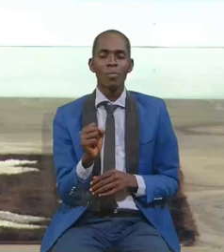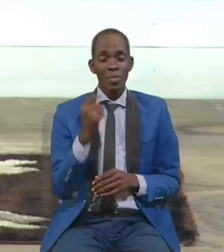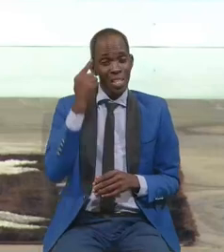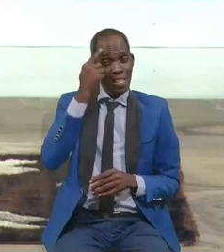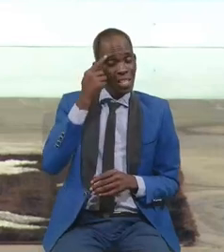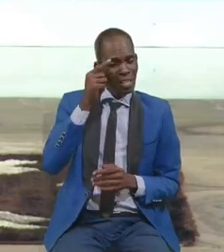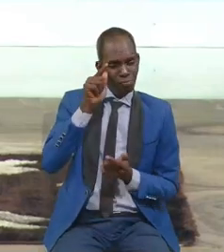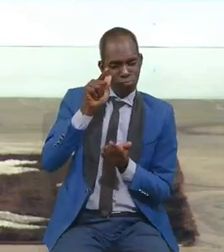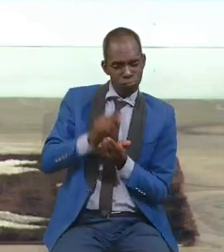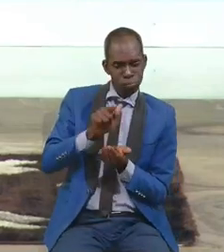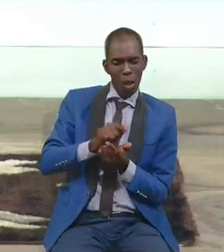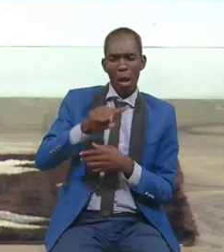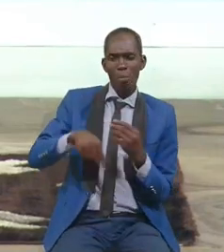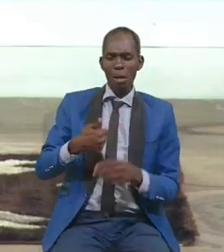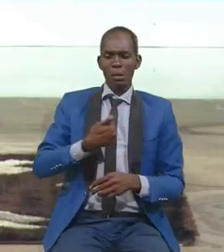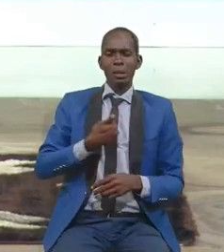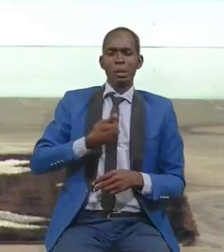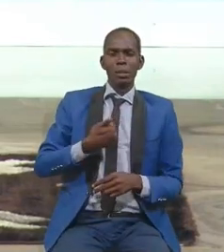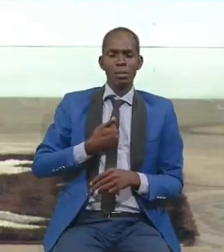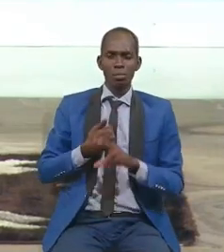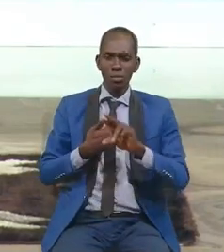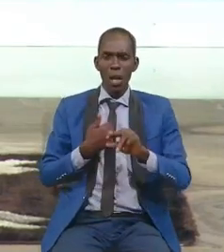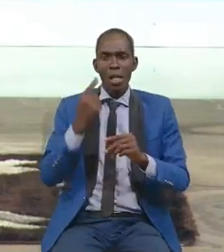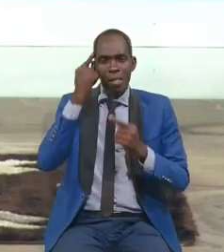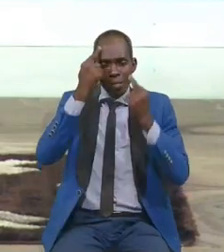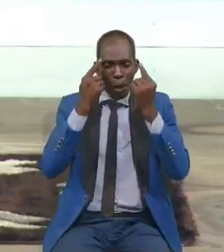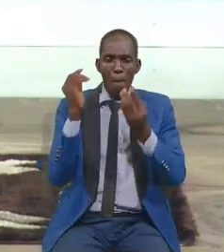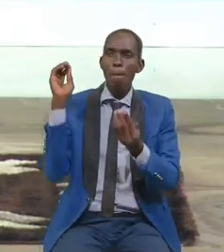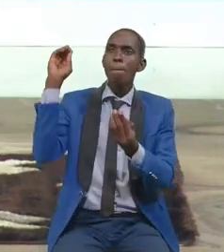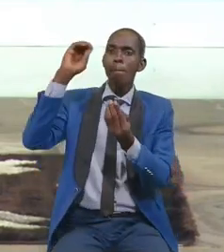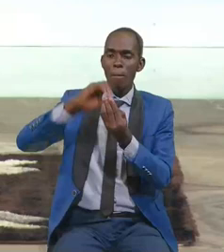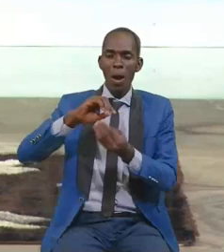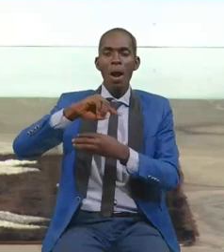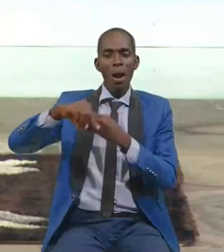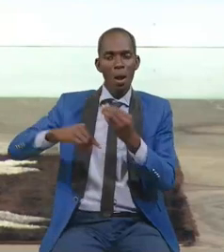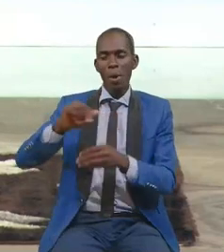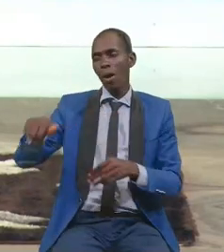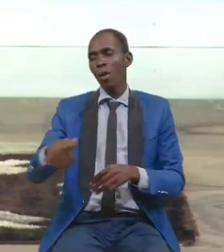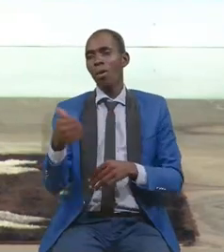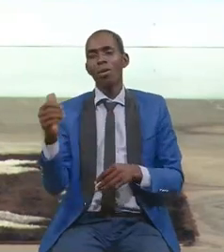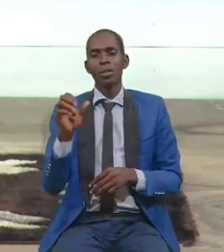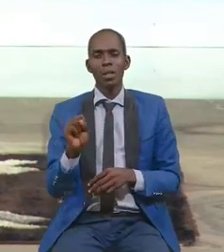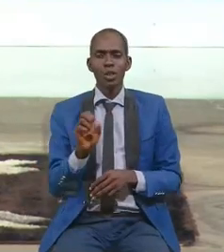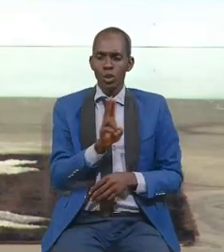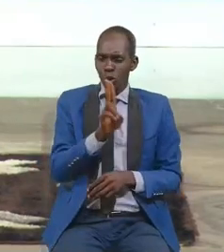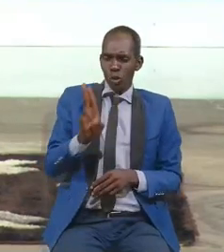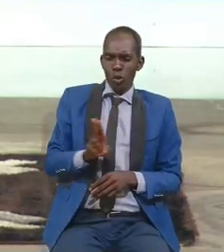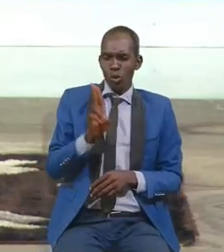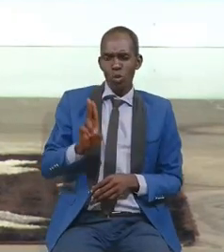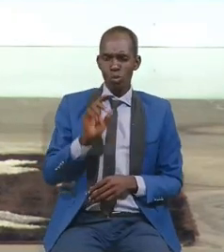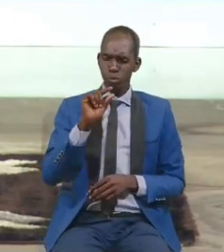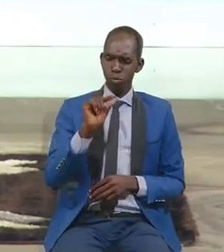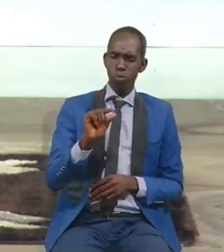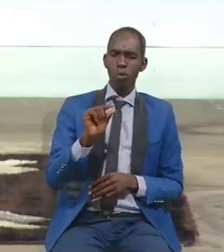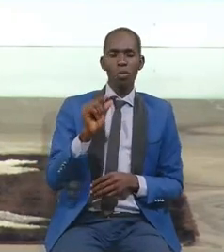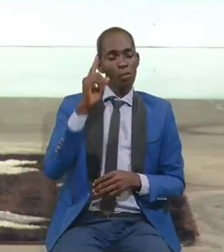moins à vous-même, pensez plus aux autres. Pensez moins de temps